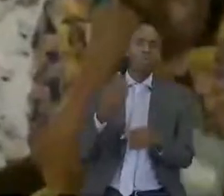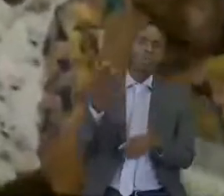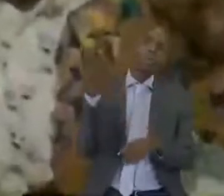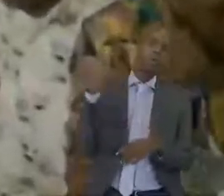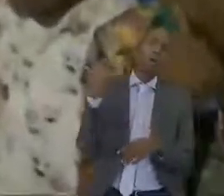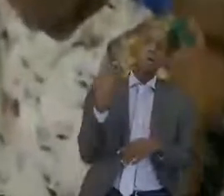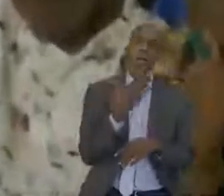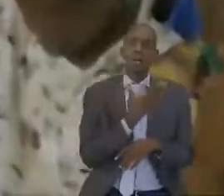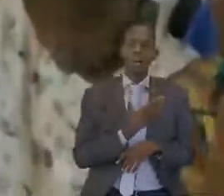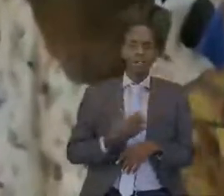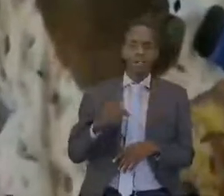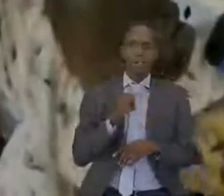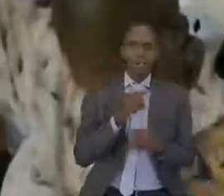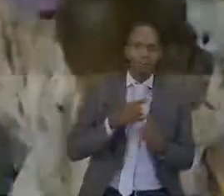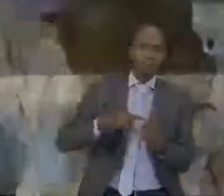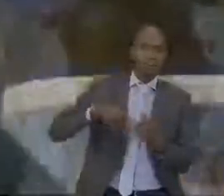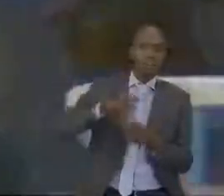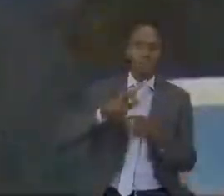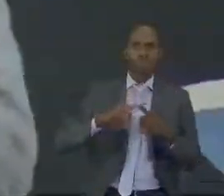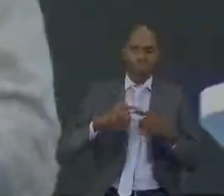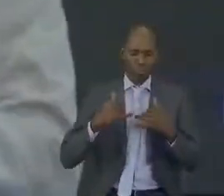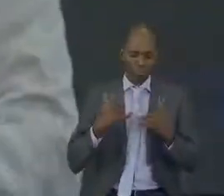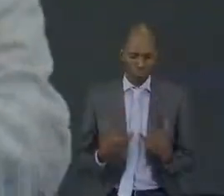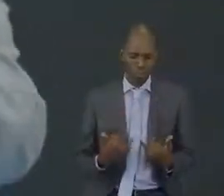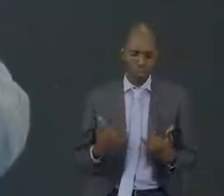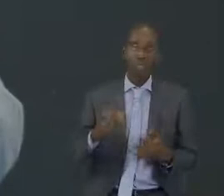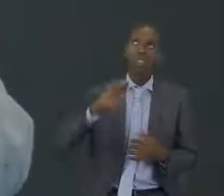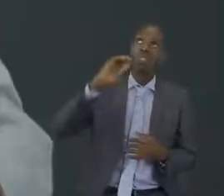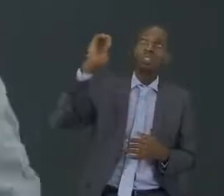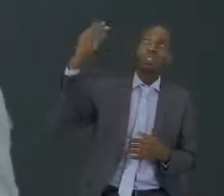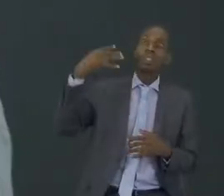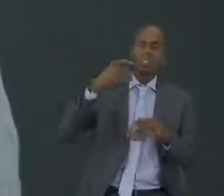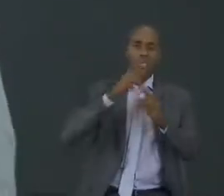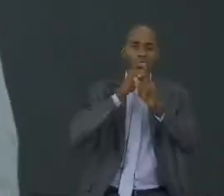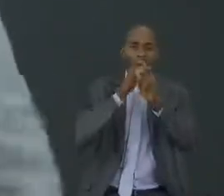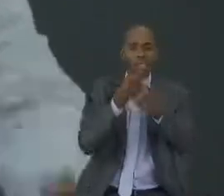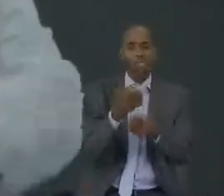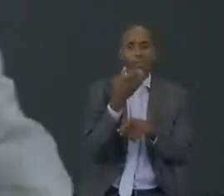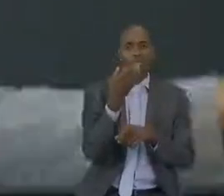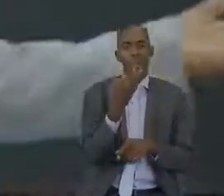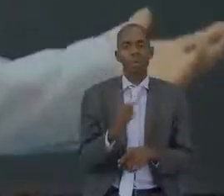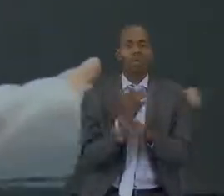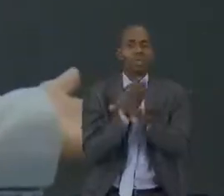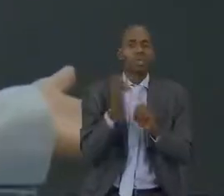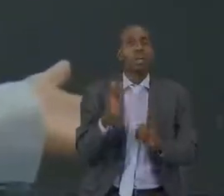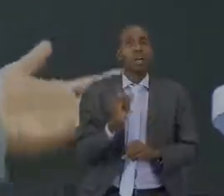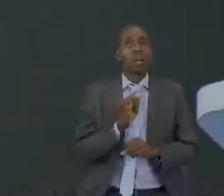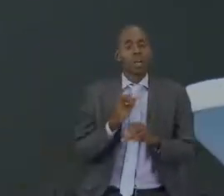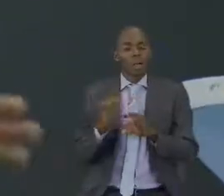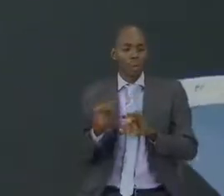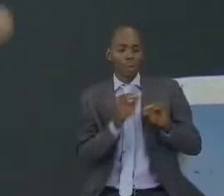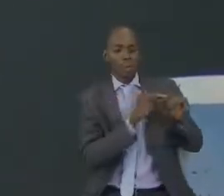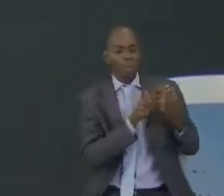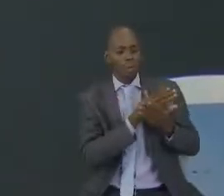viens à ta grâce présente, à ton don de salut. Je me détourne